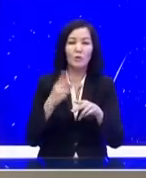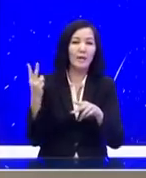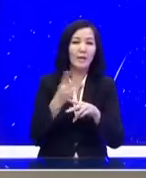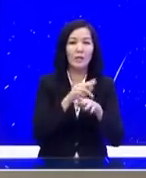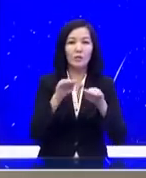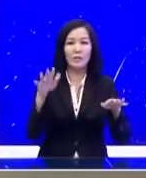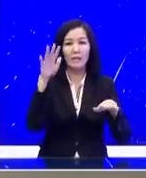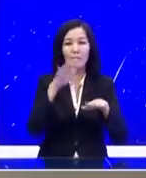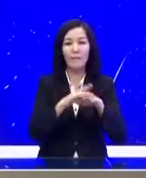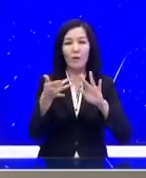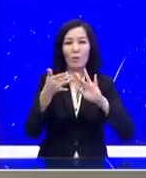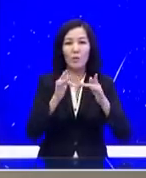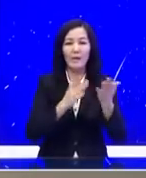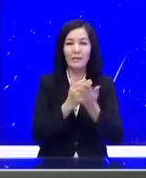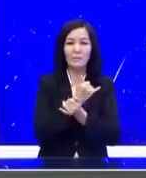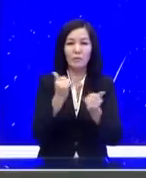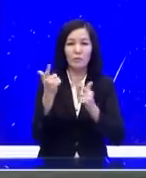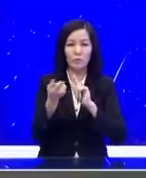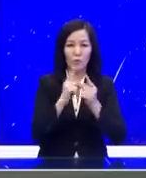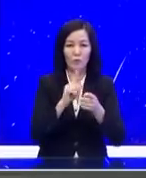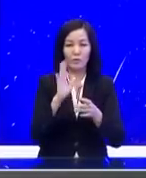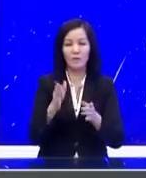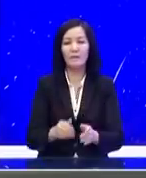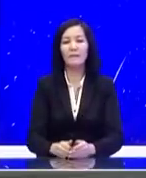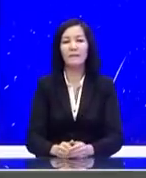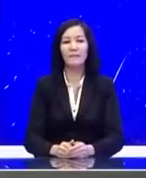деңгейлі банктер де онлайн қызмет көрсетуге көшеді.